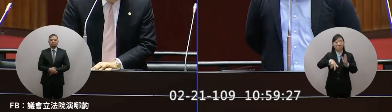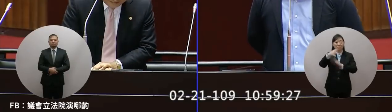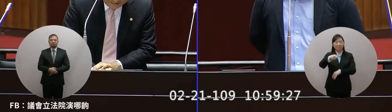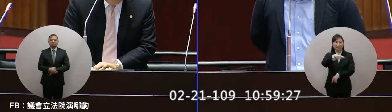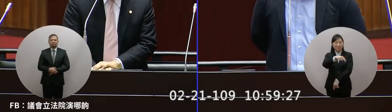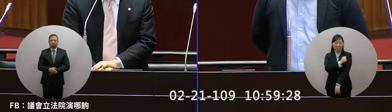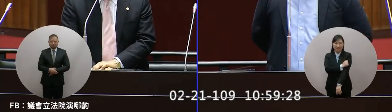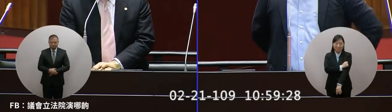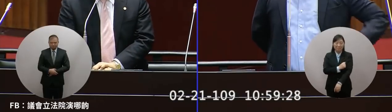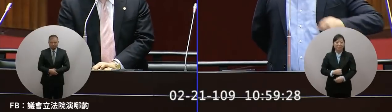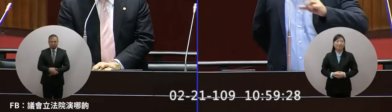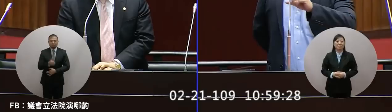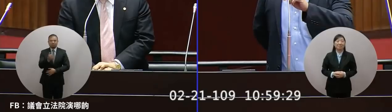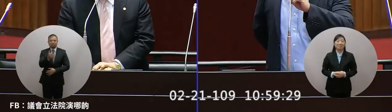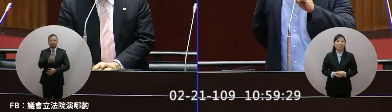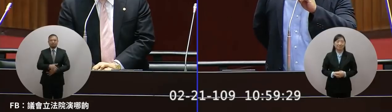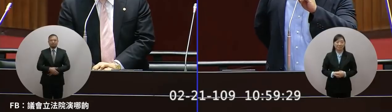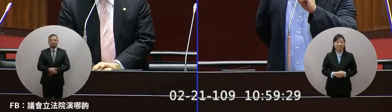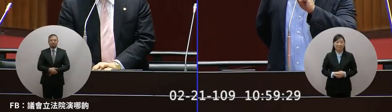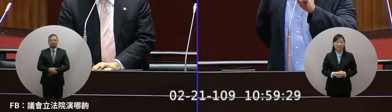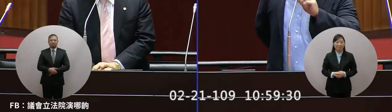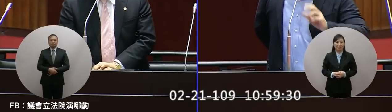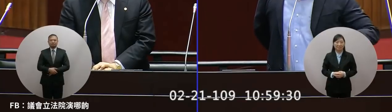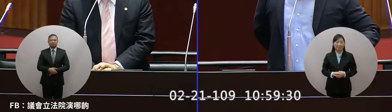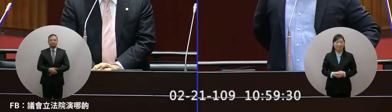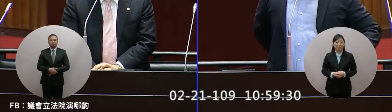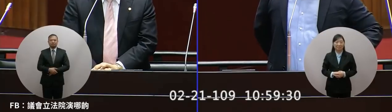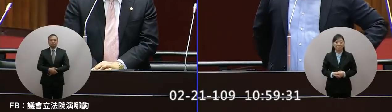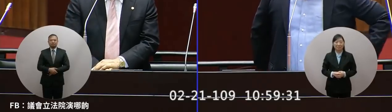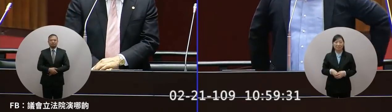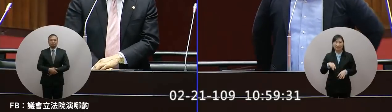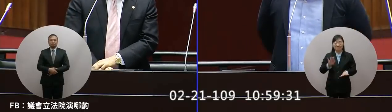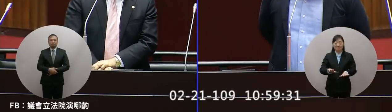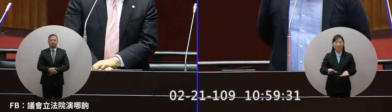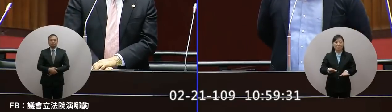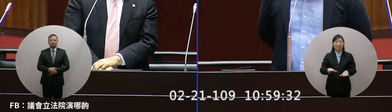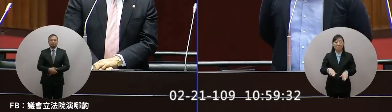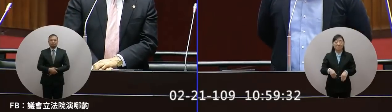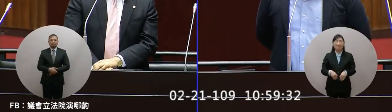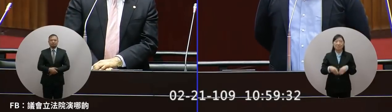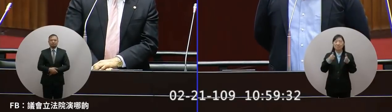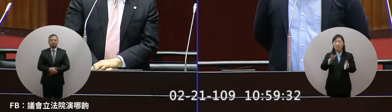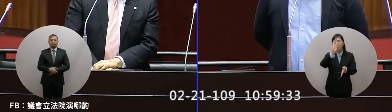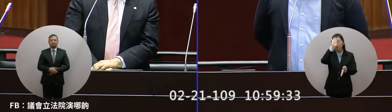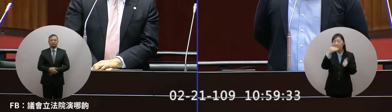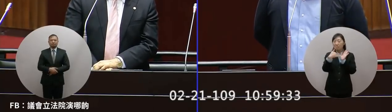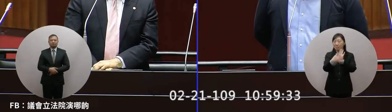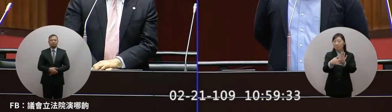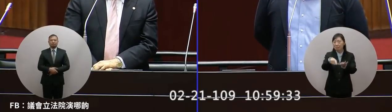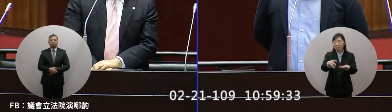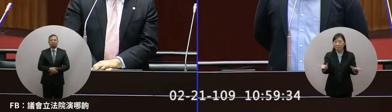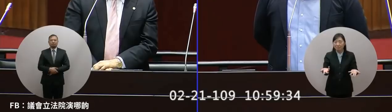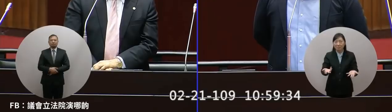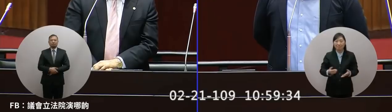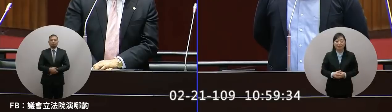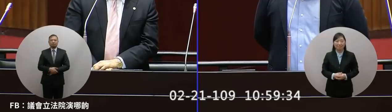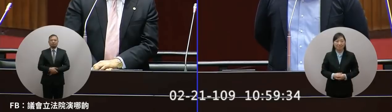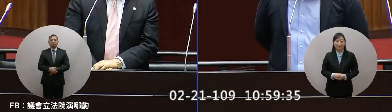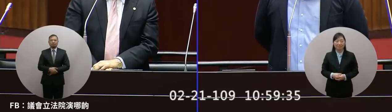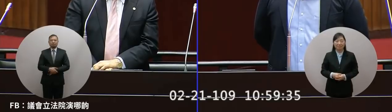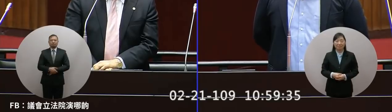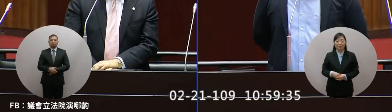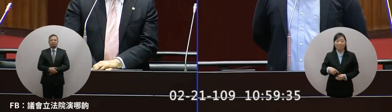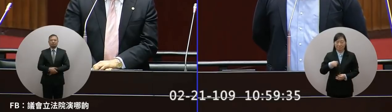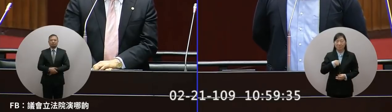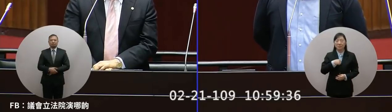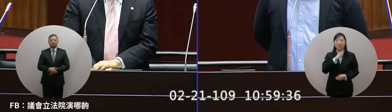苦了， 谢谢。 那就是说，针对这个咱这个防疫的问题啦，吼，当然咱嘛是希望